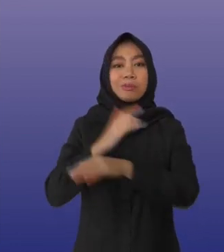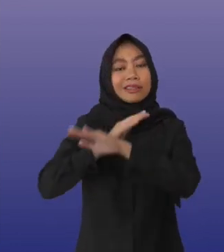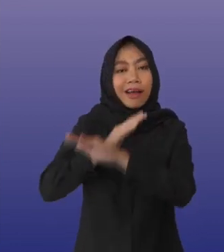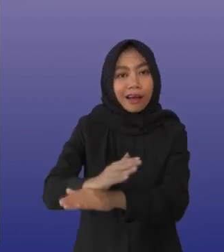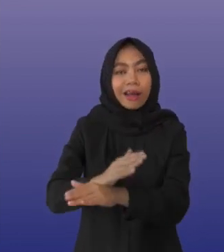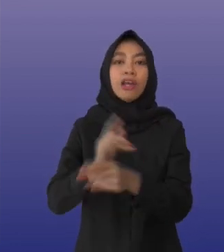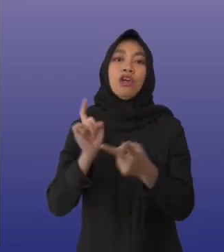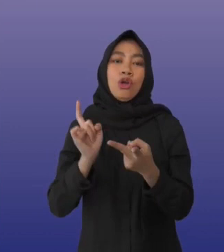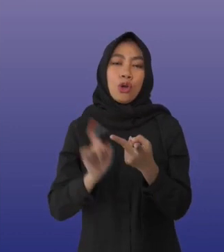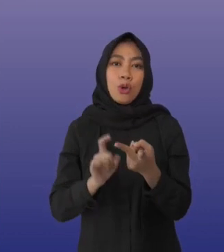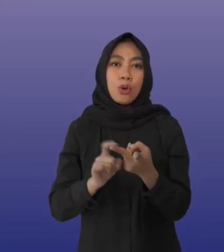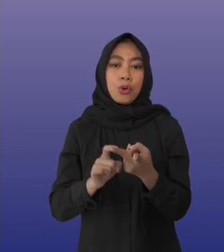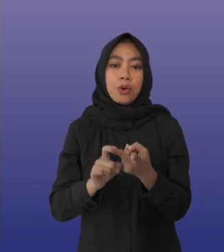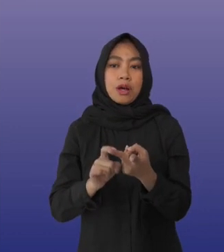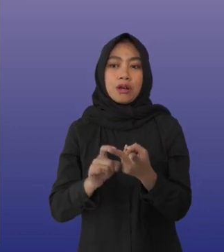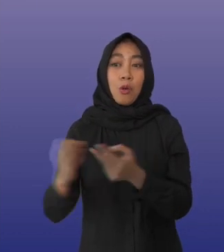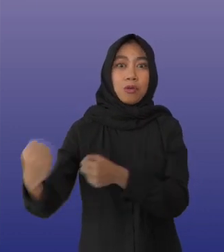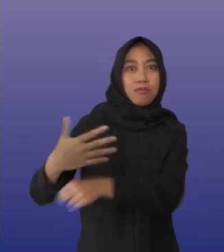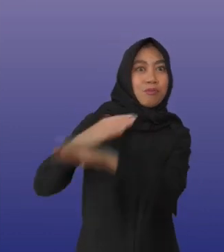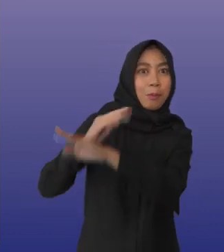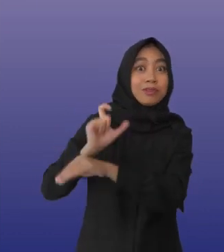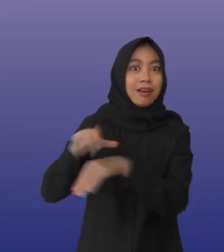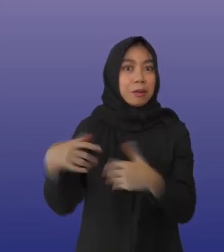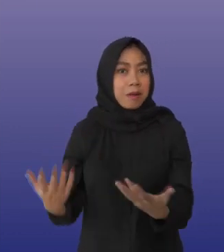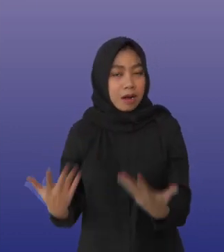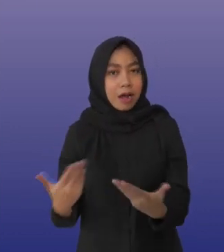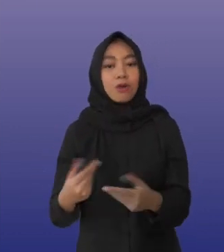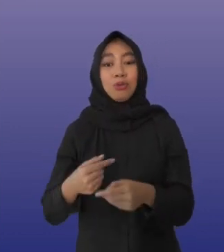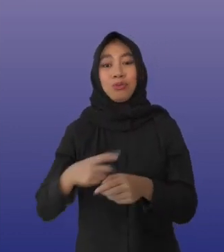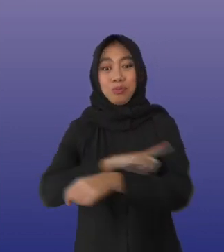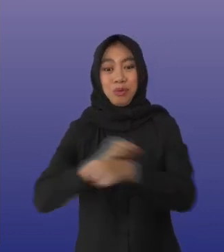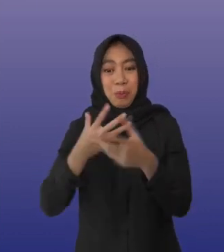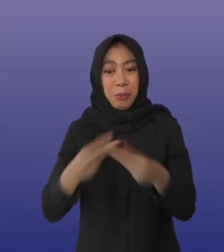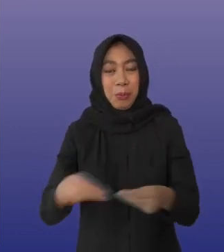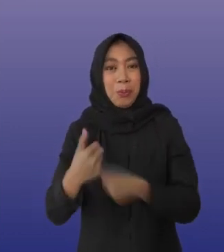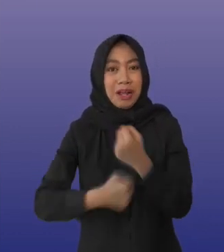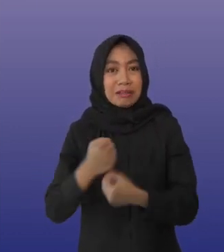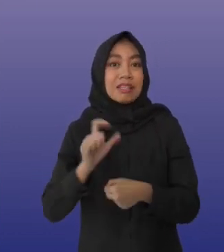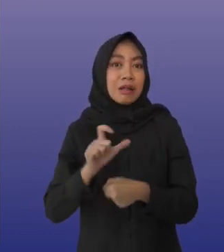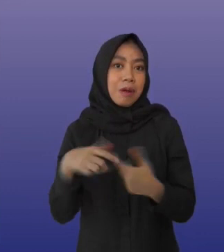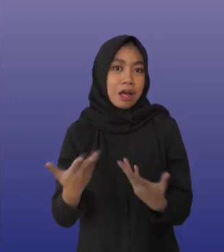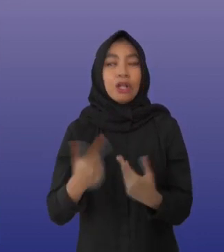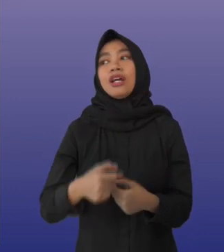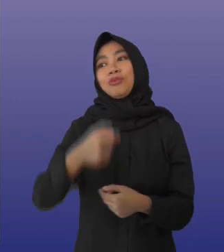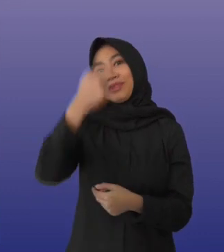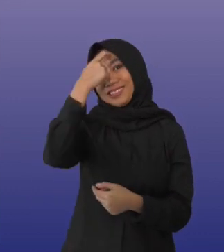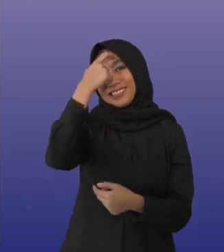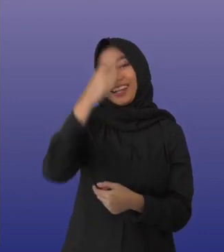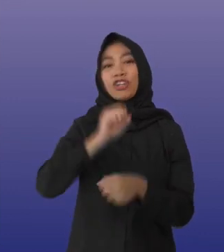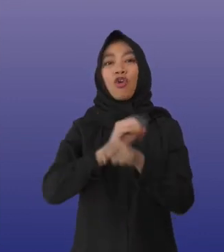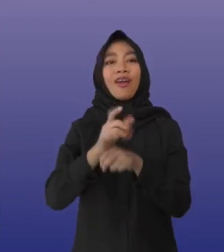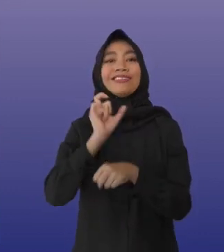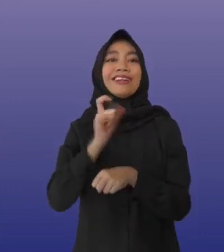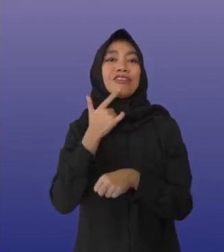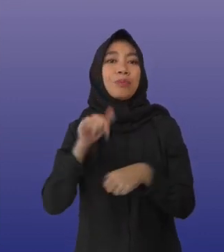cara-cara bagaimana menghindari COVID, menanggulangi dan mengenali ciri-ciri serangan dari COVID,